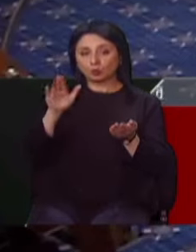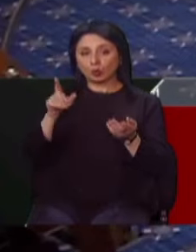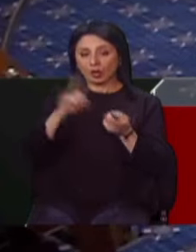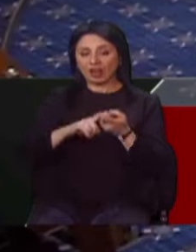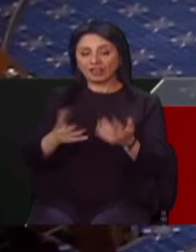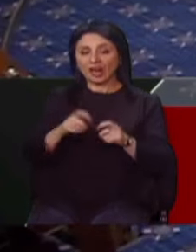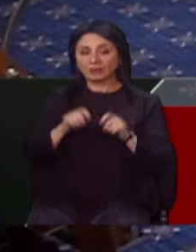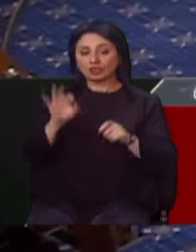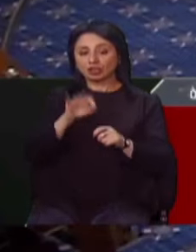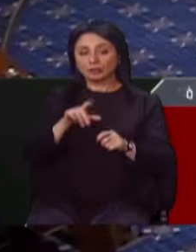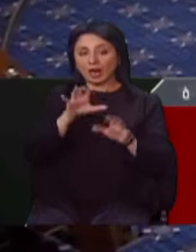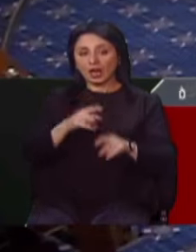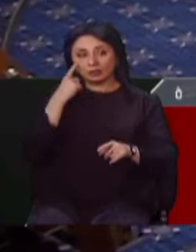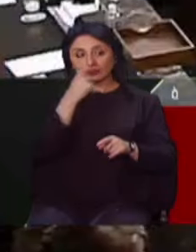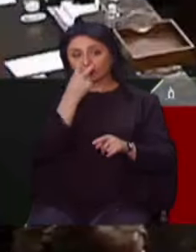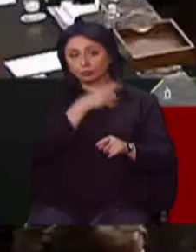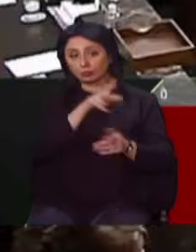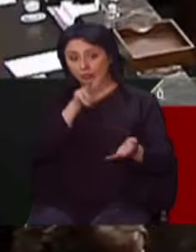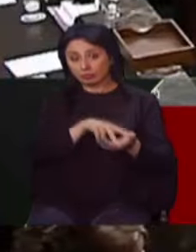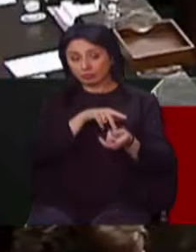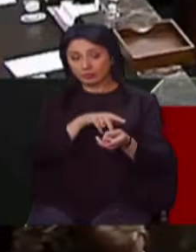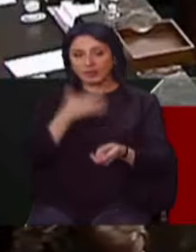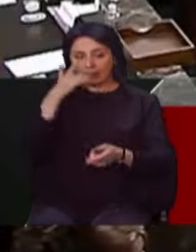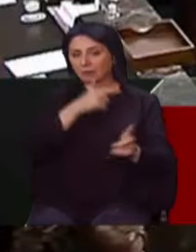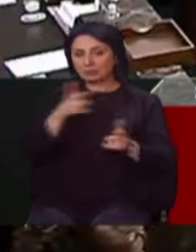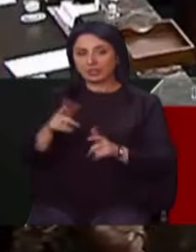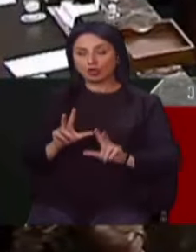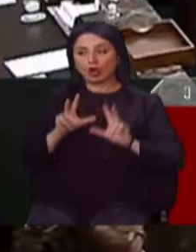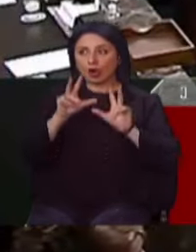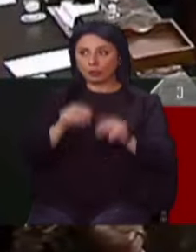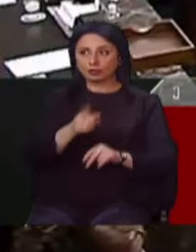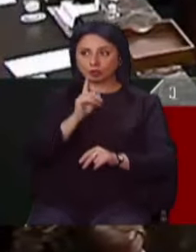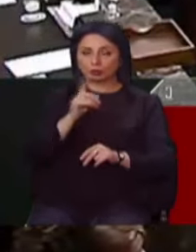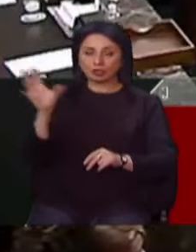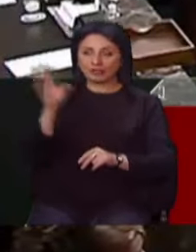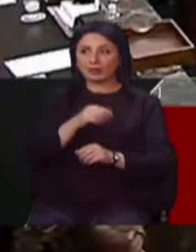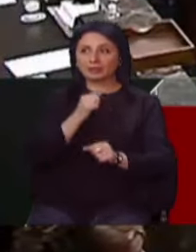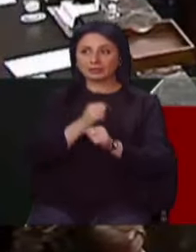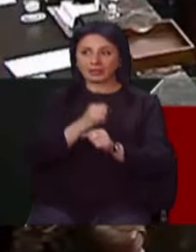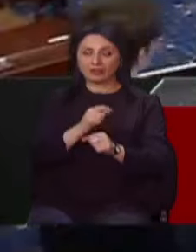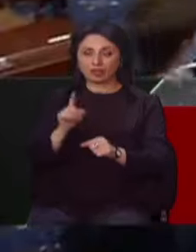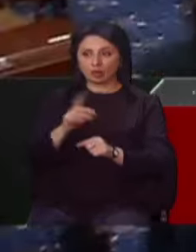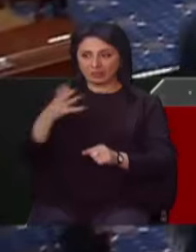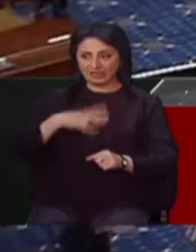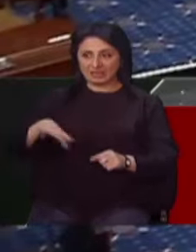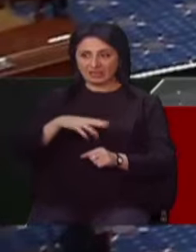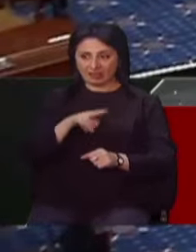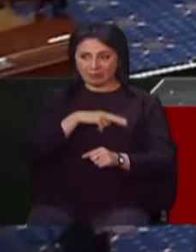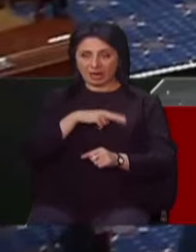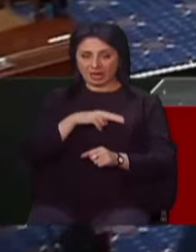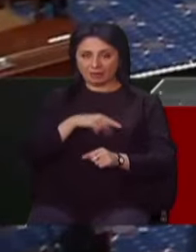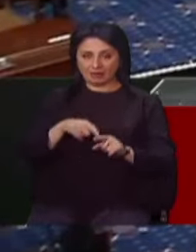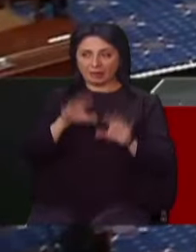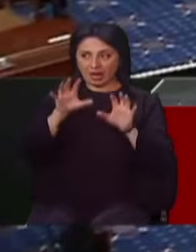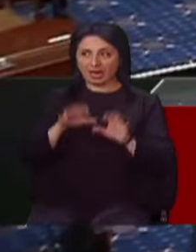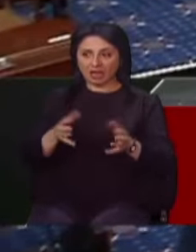გავლენის გამჭვირვალობის შესახებ კანონი ჰქვია. ამერიკა მზადაა დაპირებებითა და მუქარებით ყველაფერი გააკეთონ, რომ საქართველოს პარლამენტმა